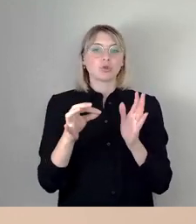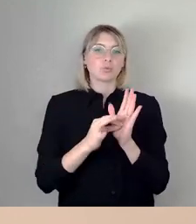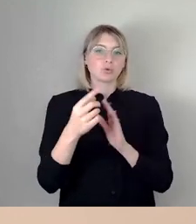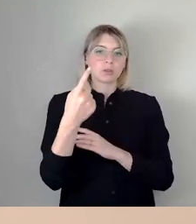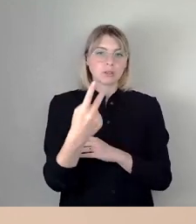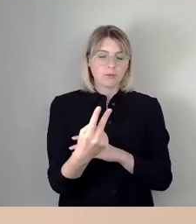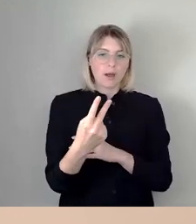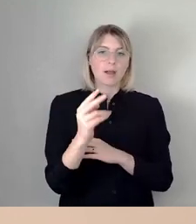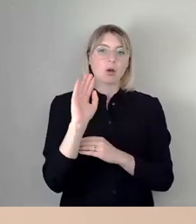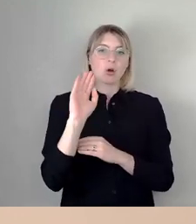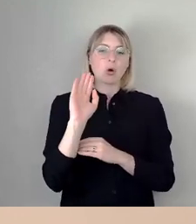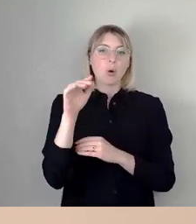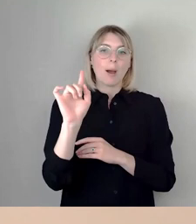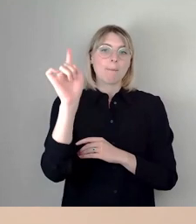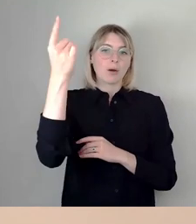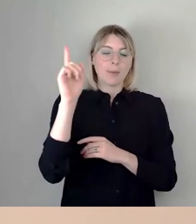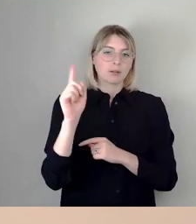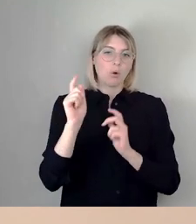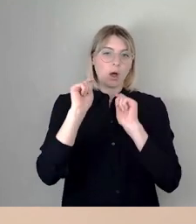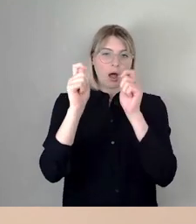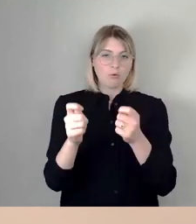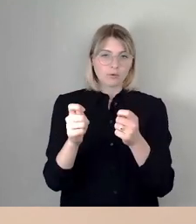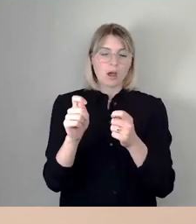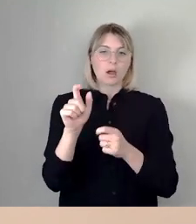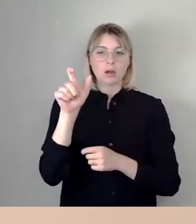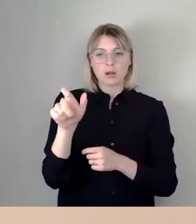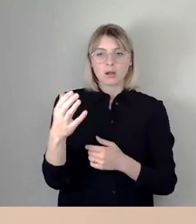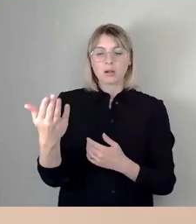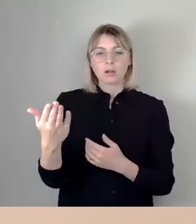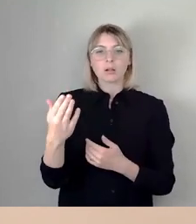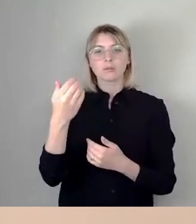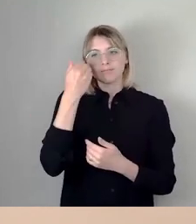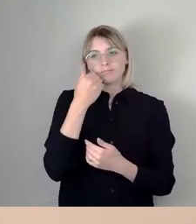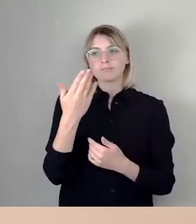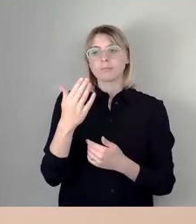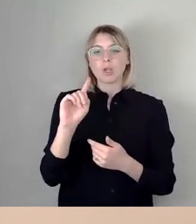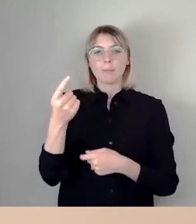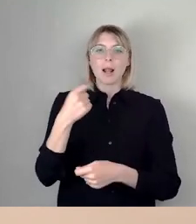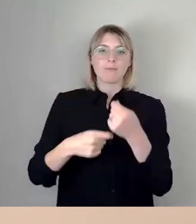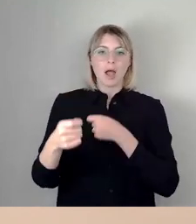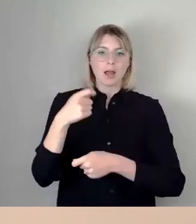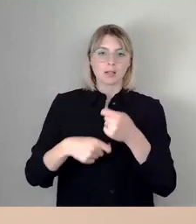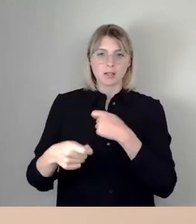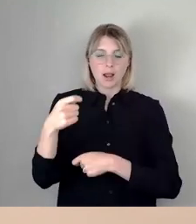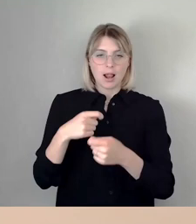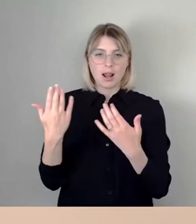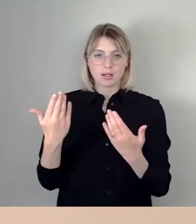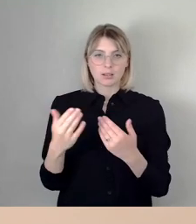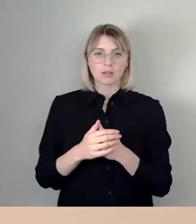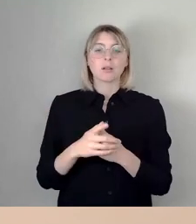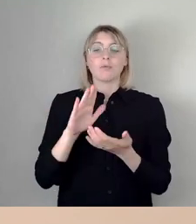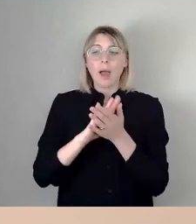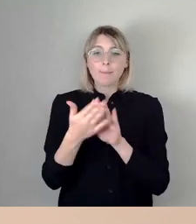Oberbürgermeister zu beauftragen, entsprechend nachzuverhandeln. Das war die Verabredung im Bauausschuss